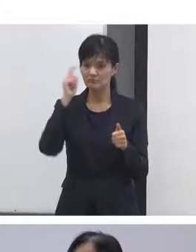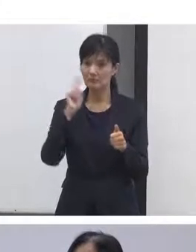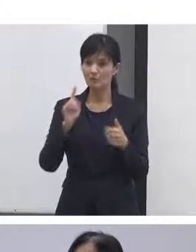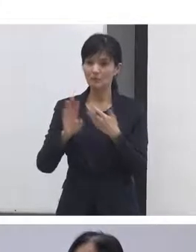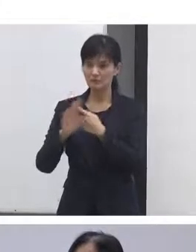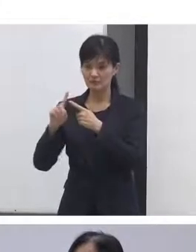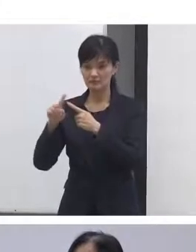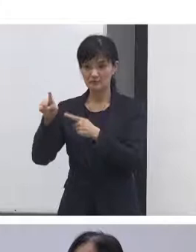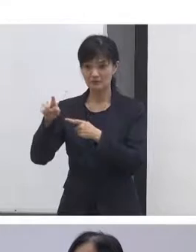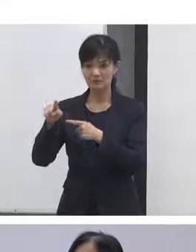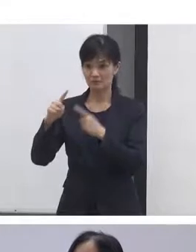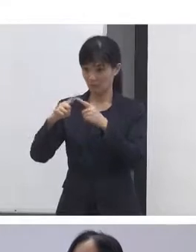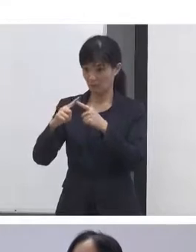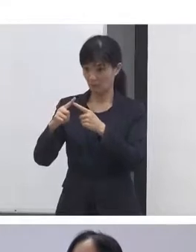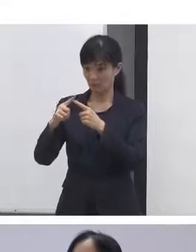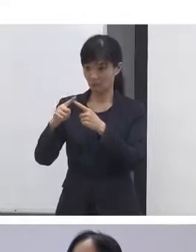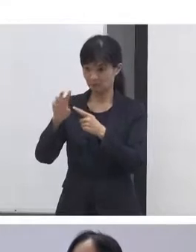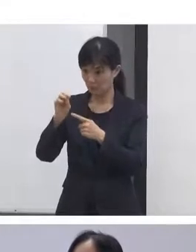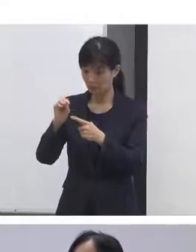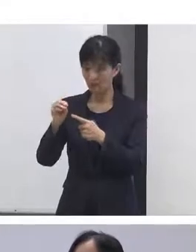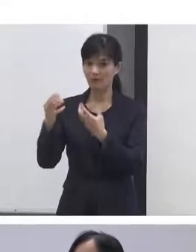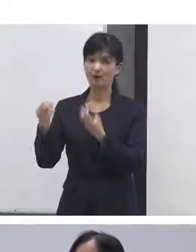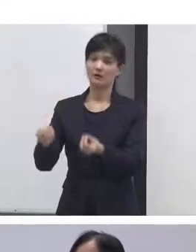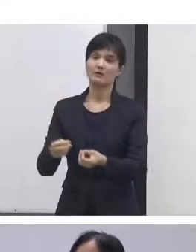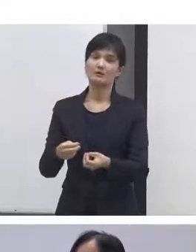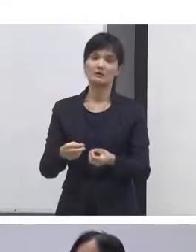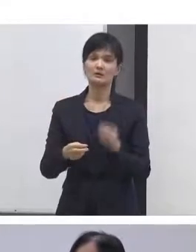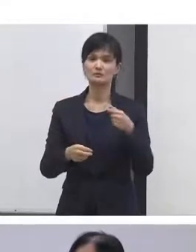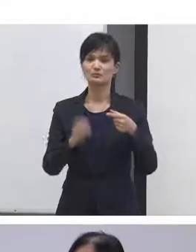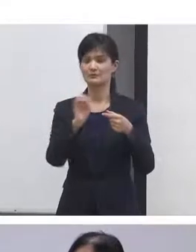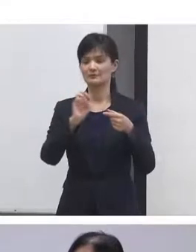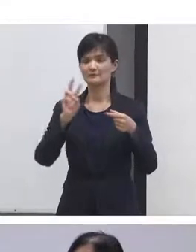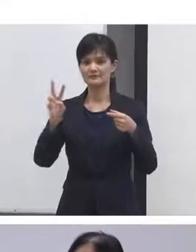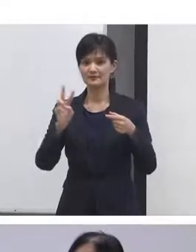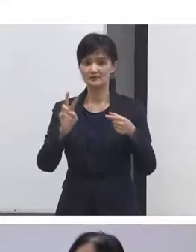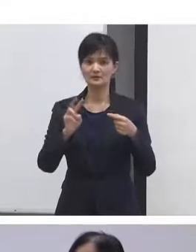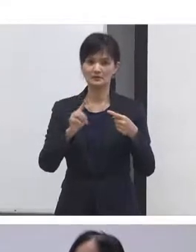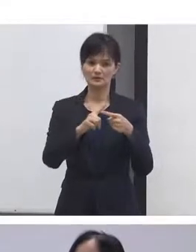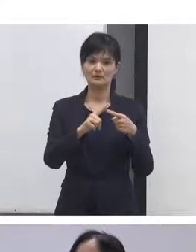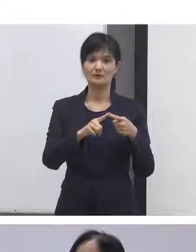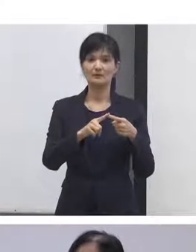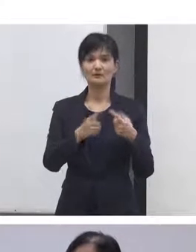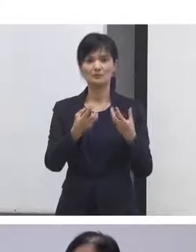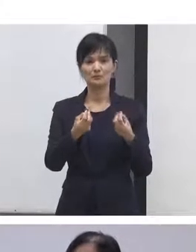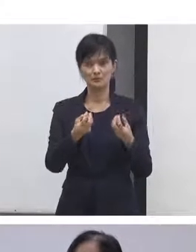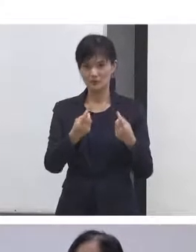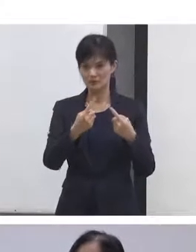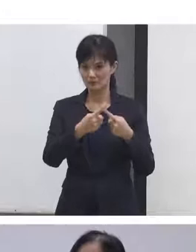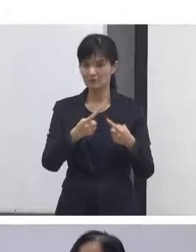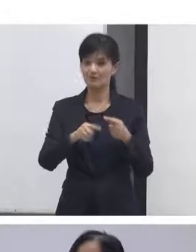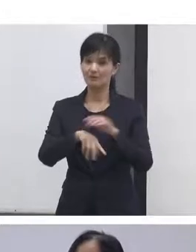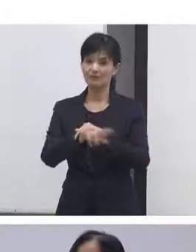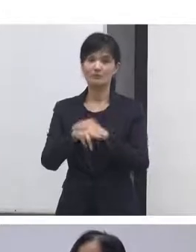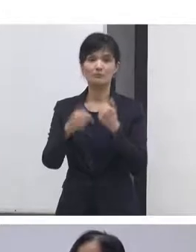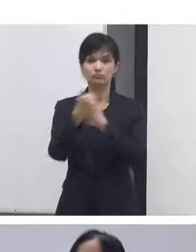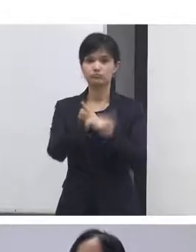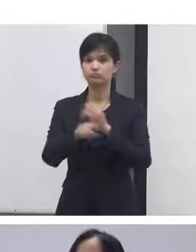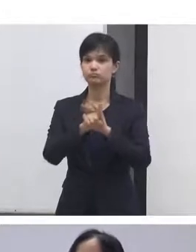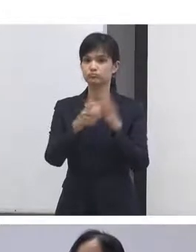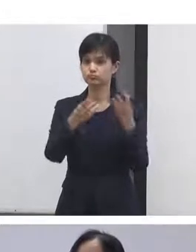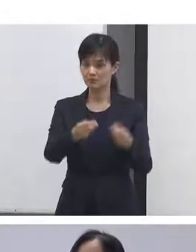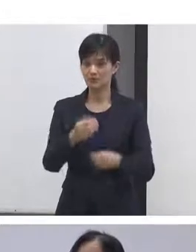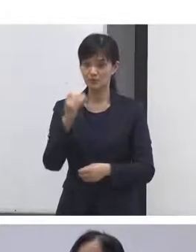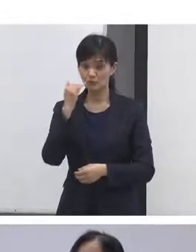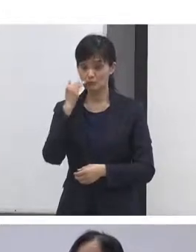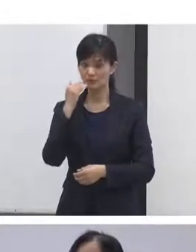吗？那如果真的有人， 因为 GMV 没有人嘛，所以就没有代表嘛。所以如果有人出来说我是 GMV 代表的时候，哦，你就要